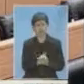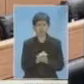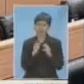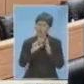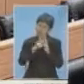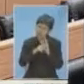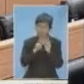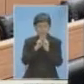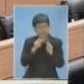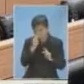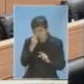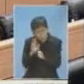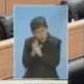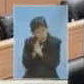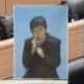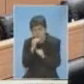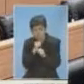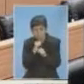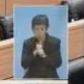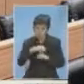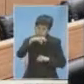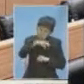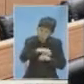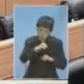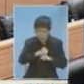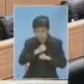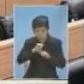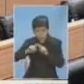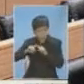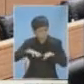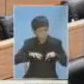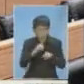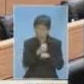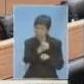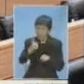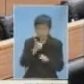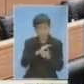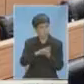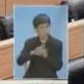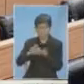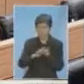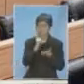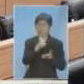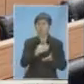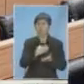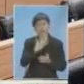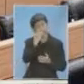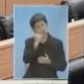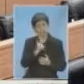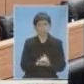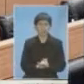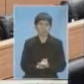การหรือประธานสภาไม่ดูแลการทั้งการก่อสร้างการปรับปรุงตกแต่งต่างๆให้มันเรียบร้อยไปก่อนหน้านี้ทำไ